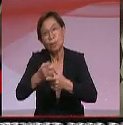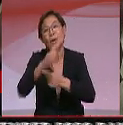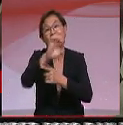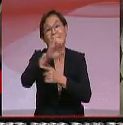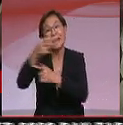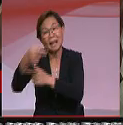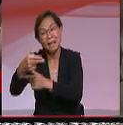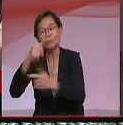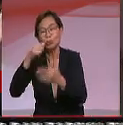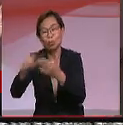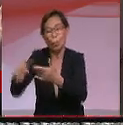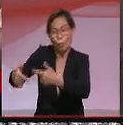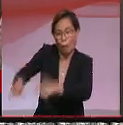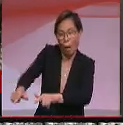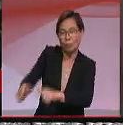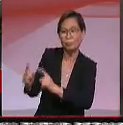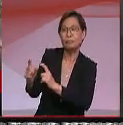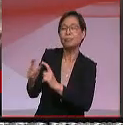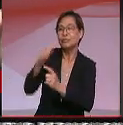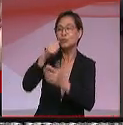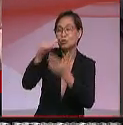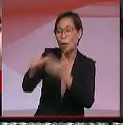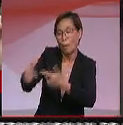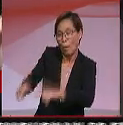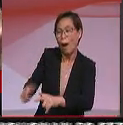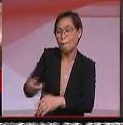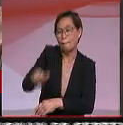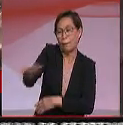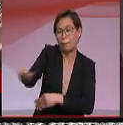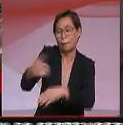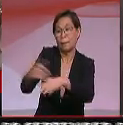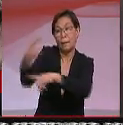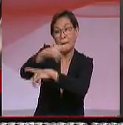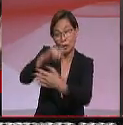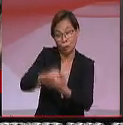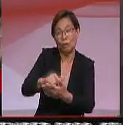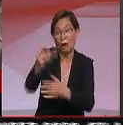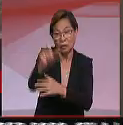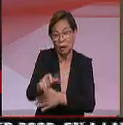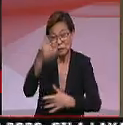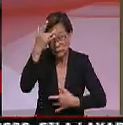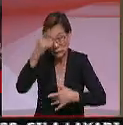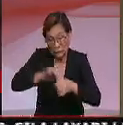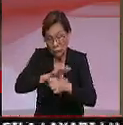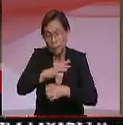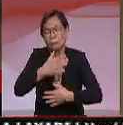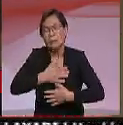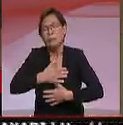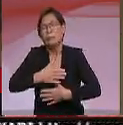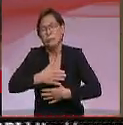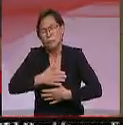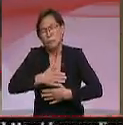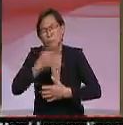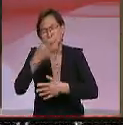e-hailing, surat kebenaran akan diberikan pada hari sama. Individu yang mengalami gejala jangkitan saluran pernafasan dalam